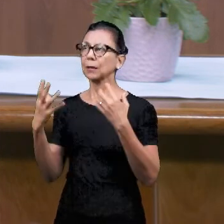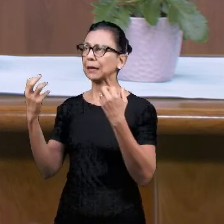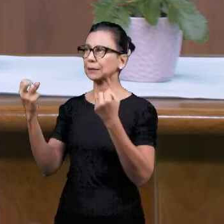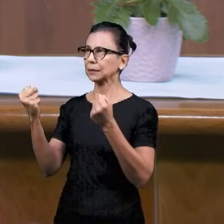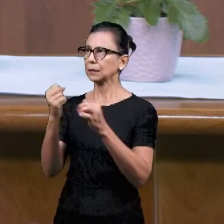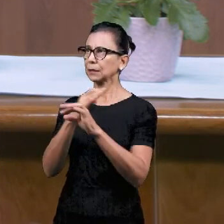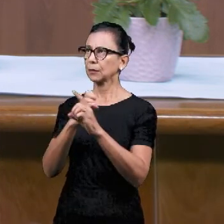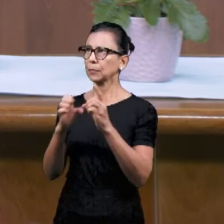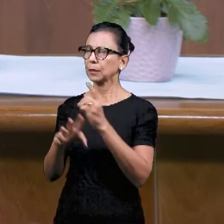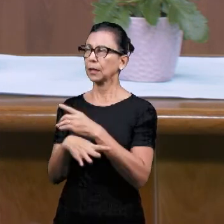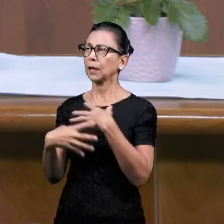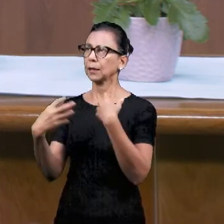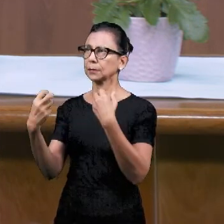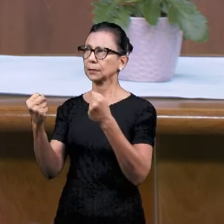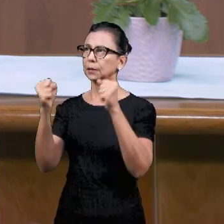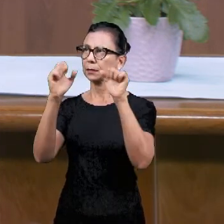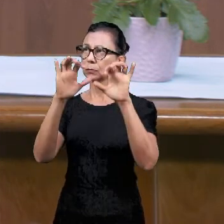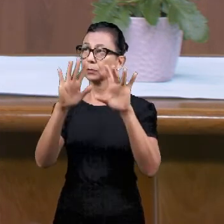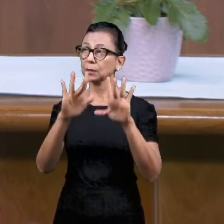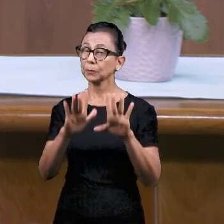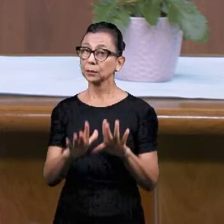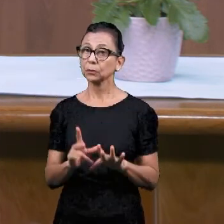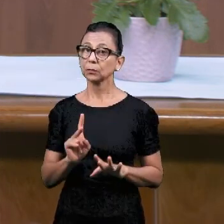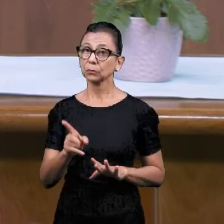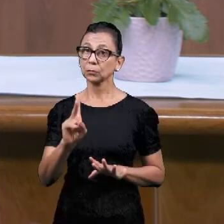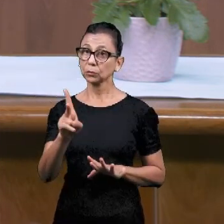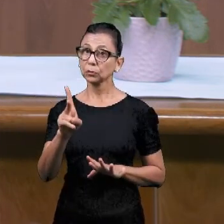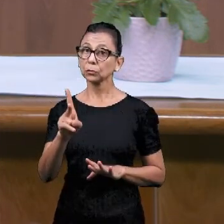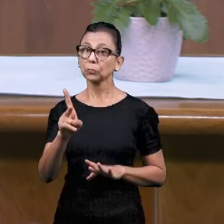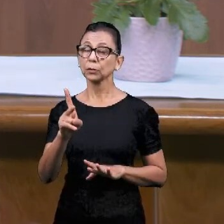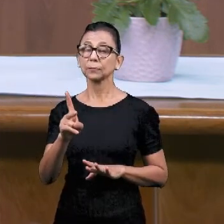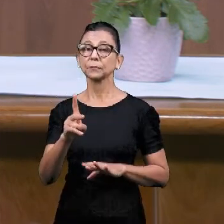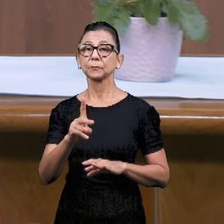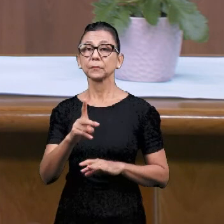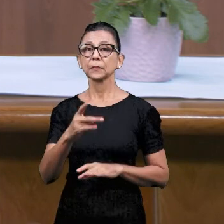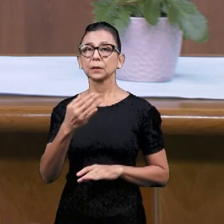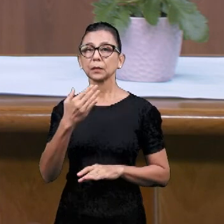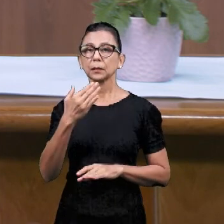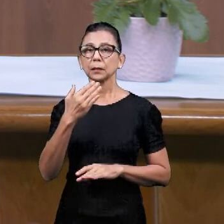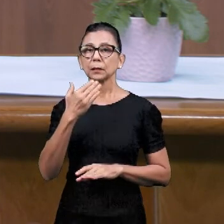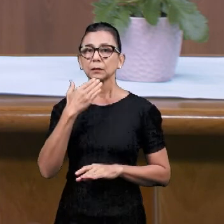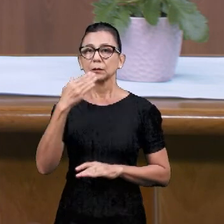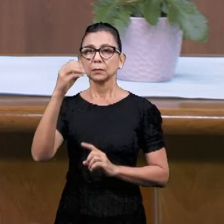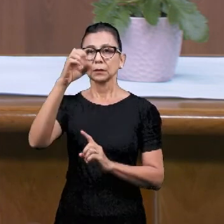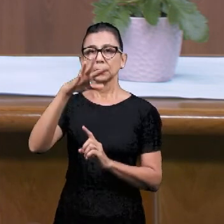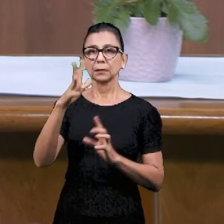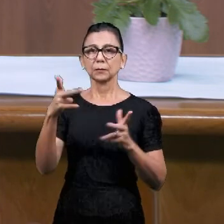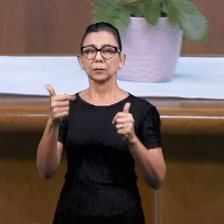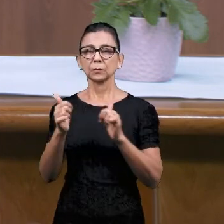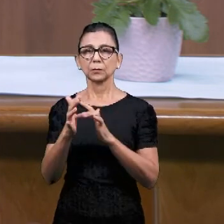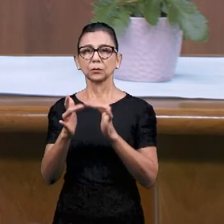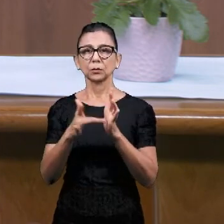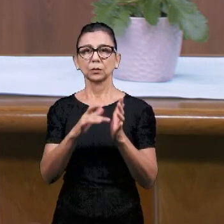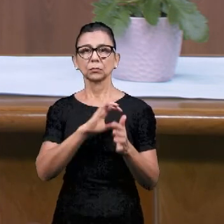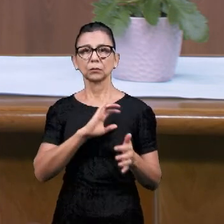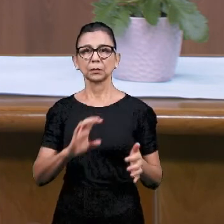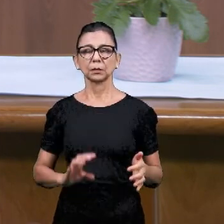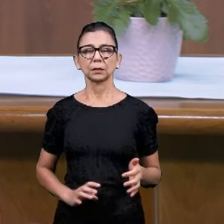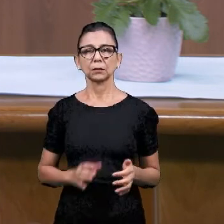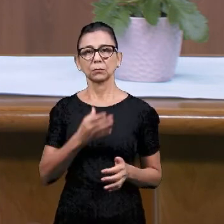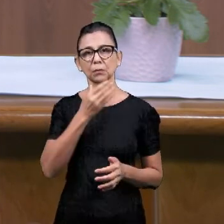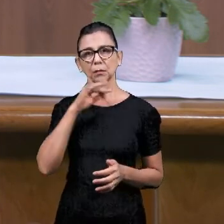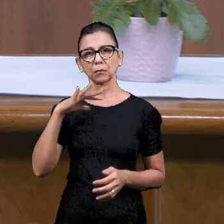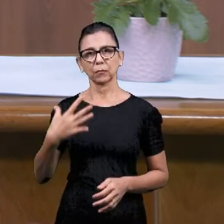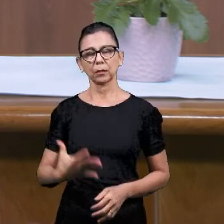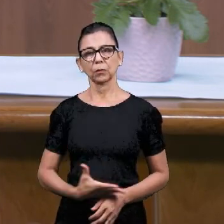dominicale. Bénis-nous à tous, continue avec nous, Seigneur, et en ton nom, nous disons que la grâce merveilleuse du Seigneur et Sauveur Jésus-Christ, l'amour de Dieu,